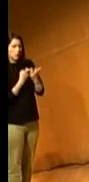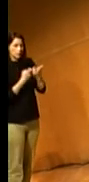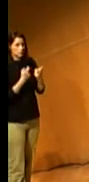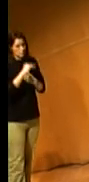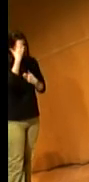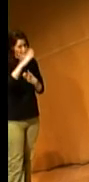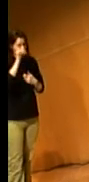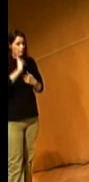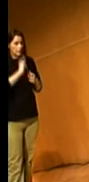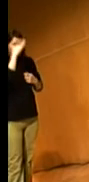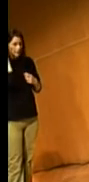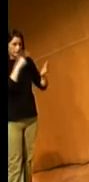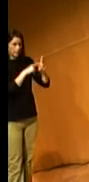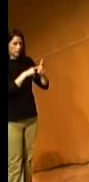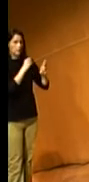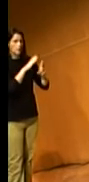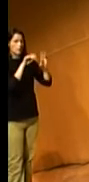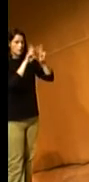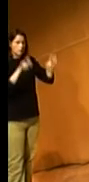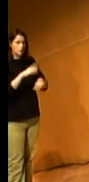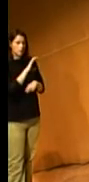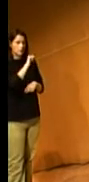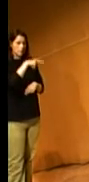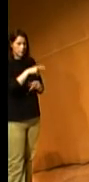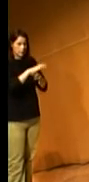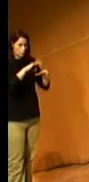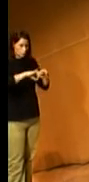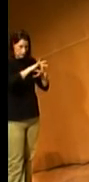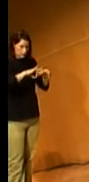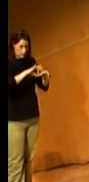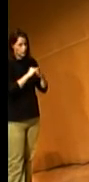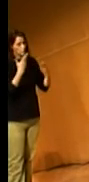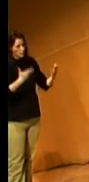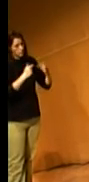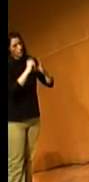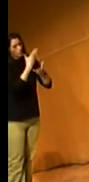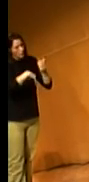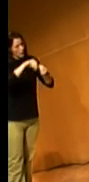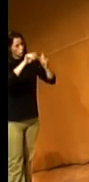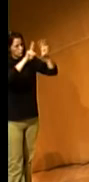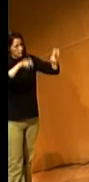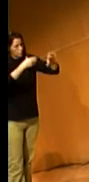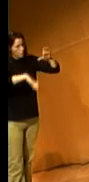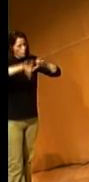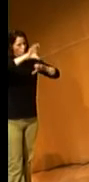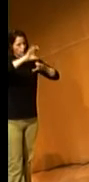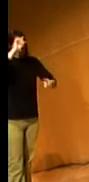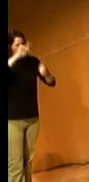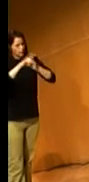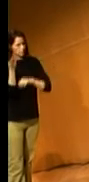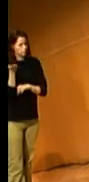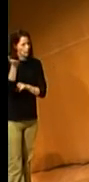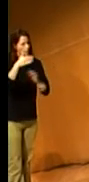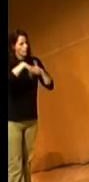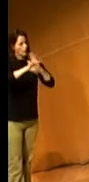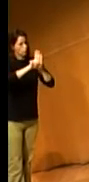cuisine. Cette année, elle est en mention complémentaire dessert de restaurant. Eh bien, elle n'est plus accompagnée. Mais